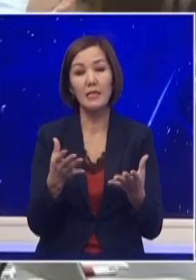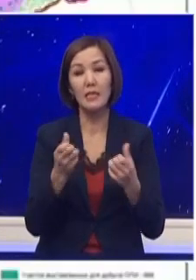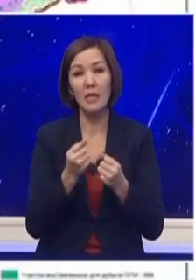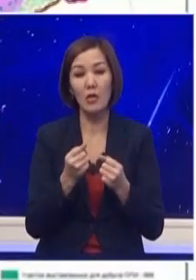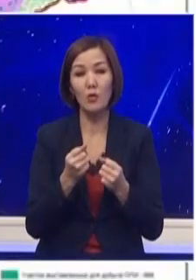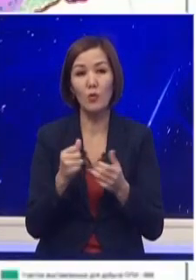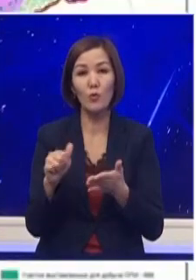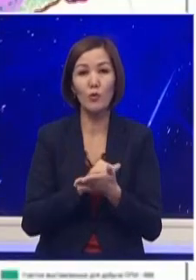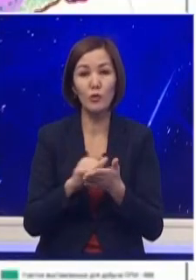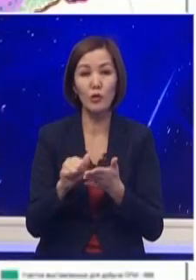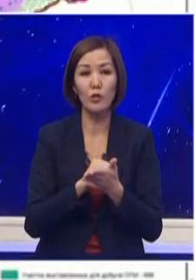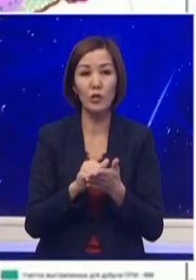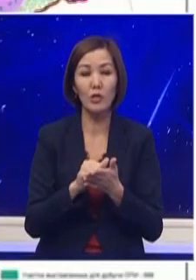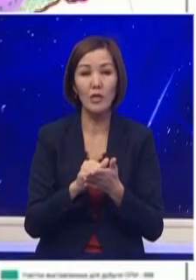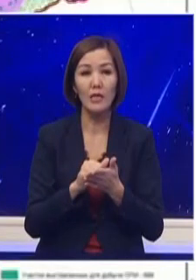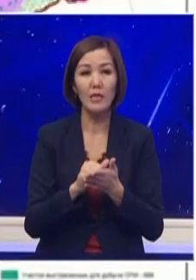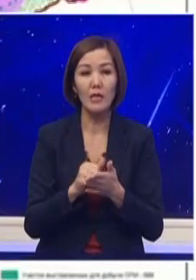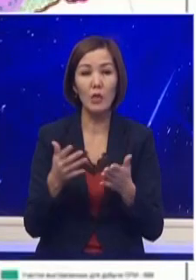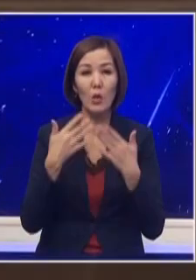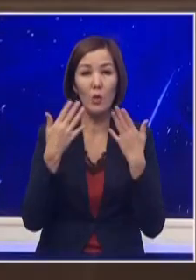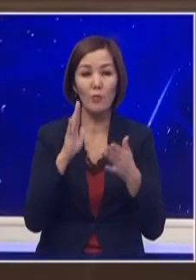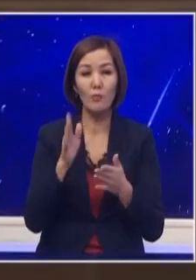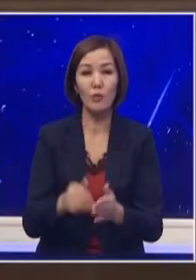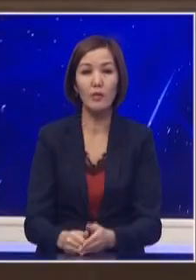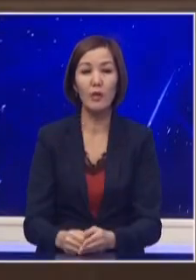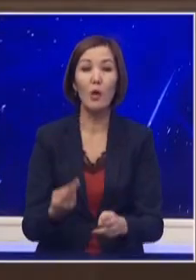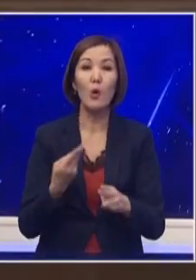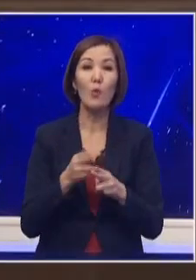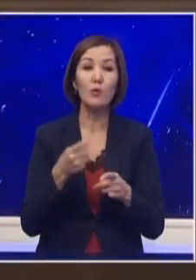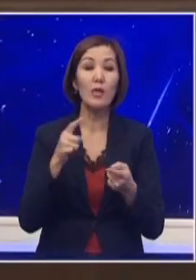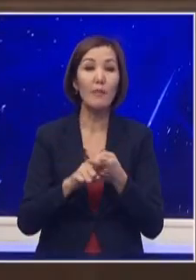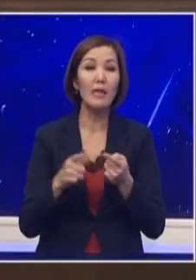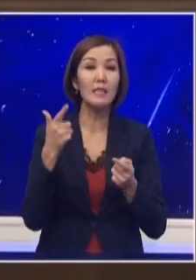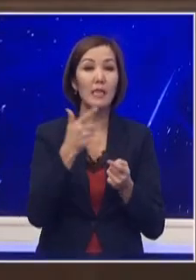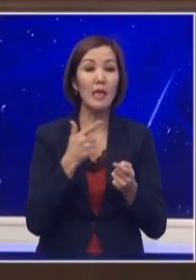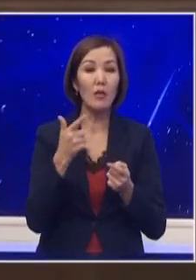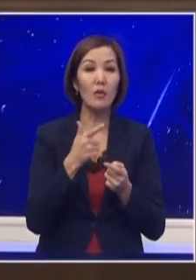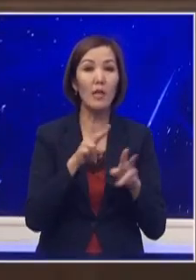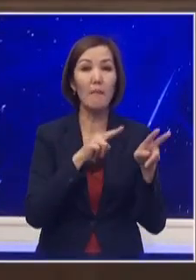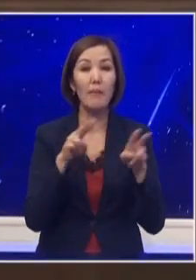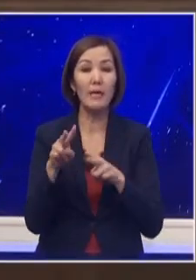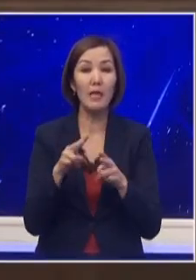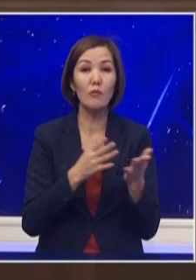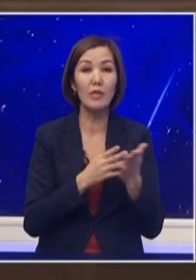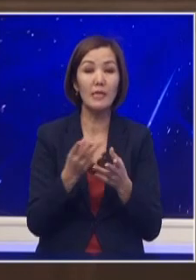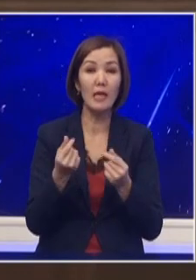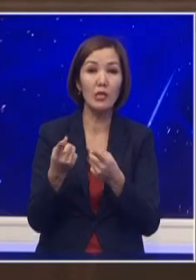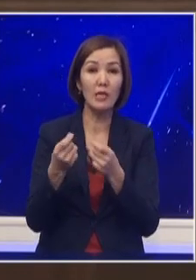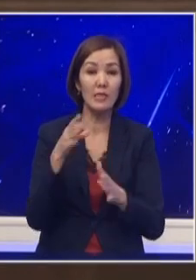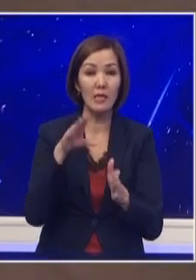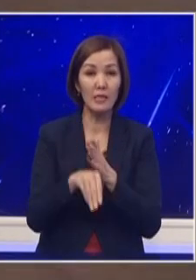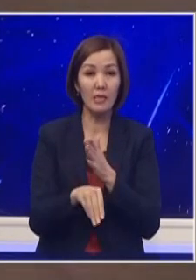жөніндегі рәсімдер де барынша жеңілдетіледі. Осыған байланысты геологиялық барлау саласына инвестициялар тарту үшін